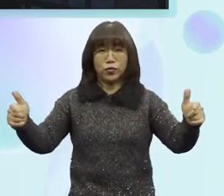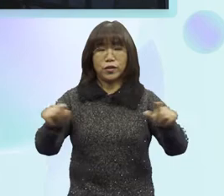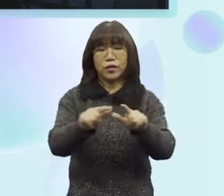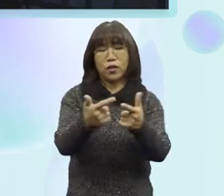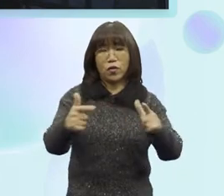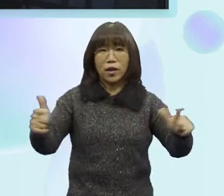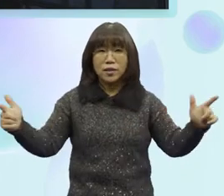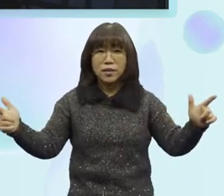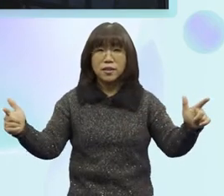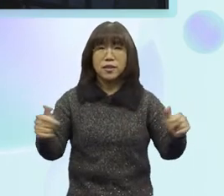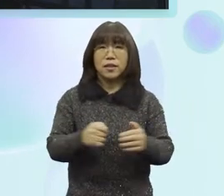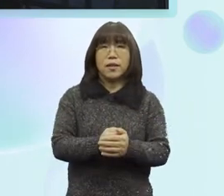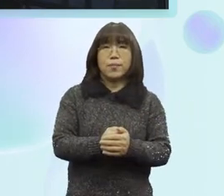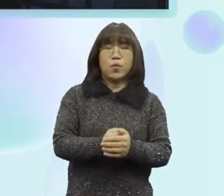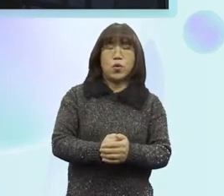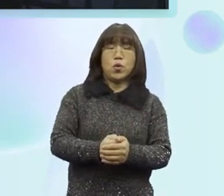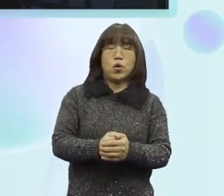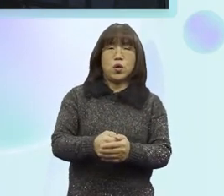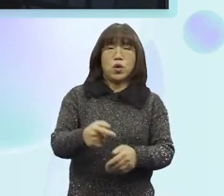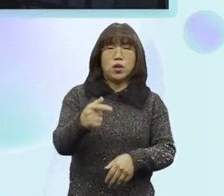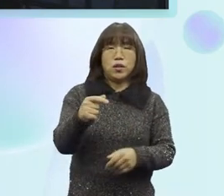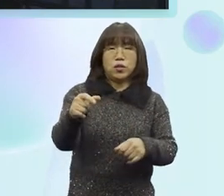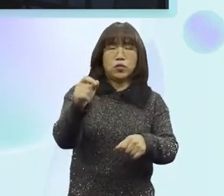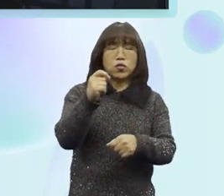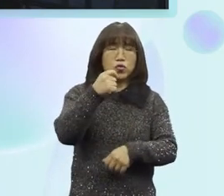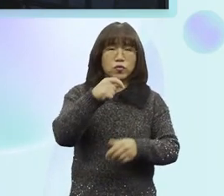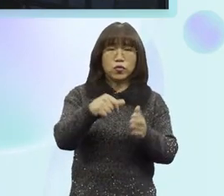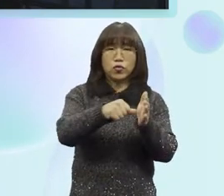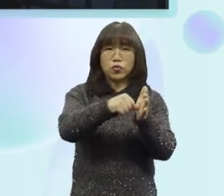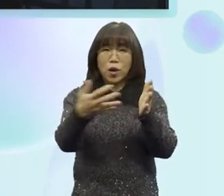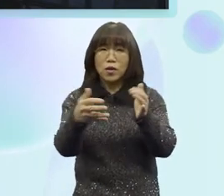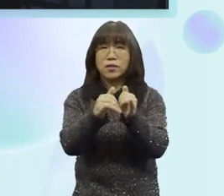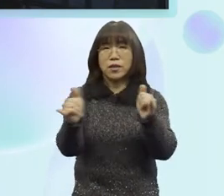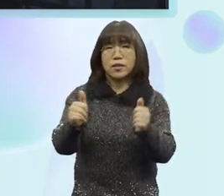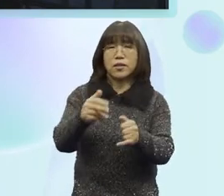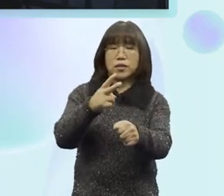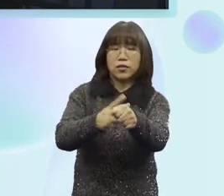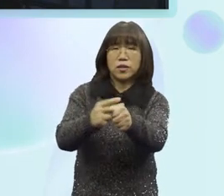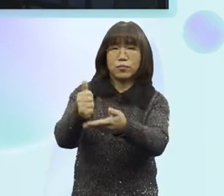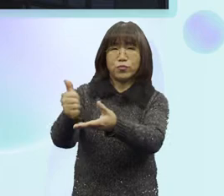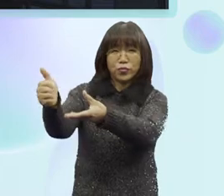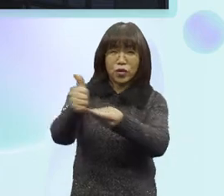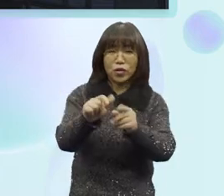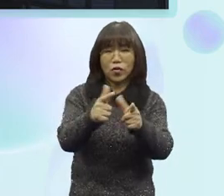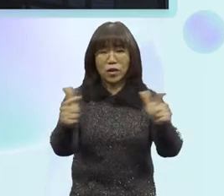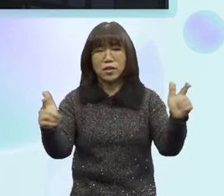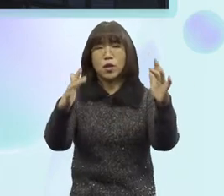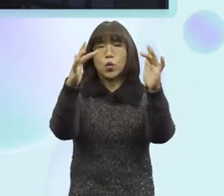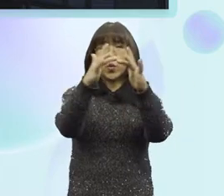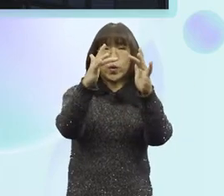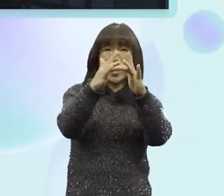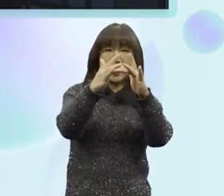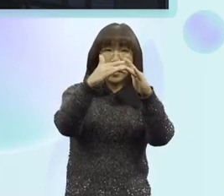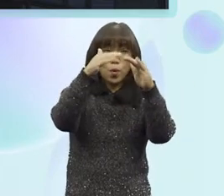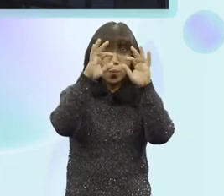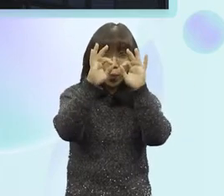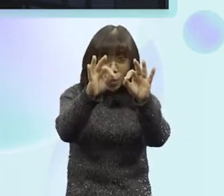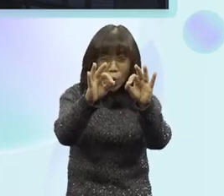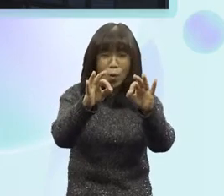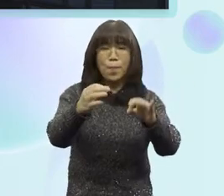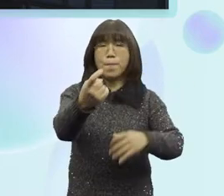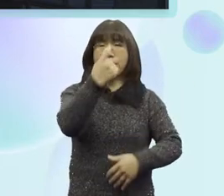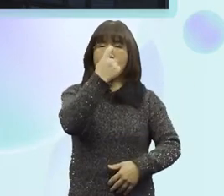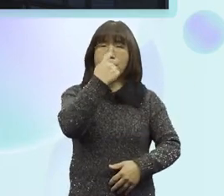강좌부터 아트 토크 콘서트, 명사 특강, 인문학 강좌까지 이제는 온라인으로 시청하며 배울